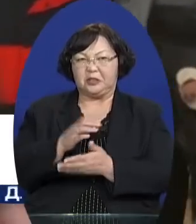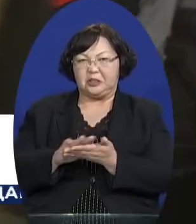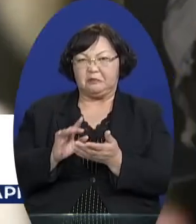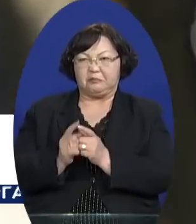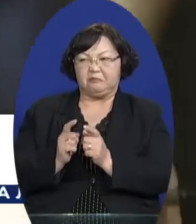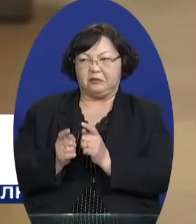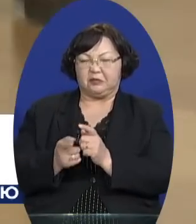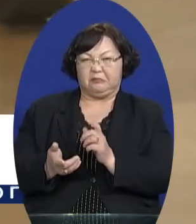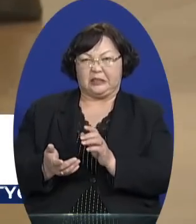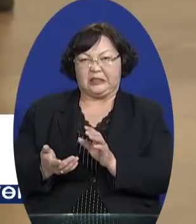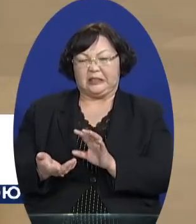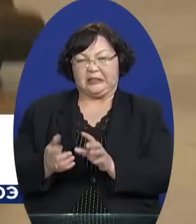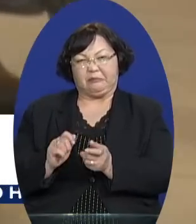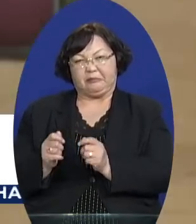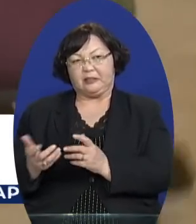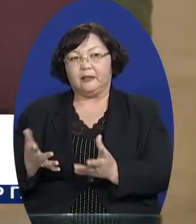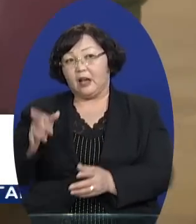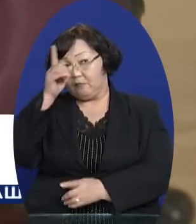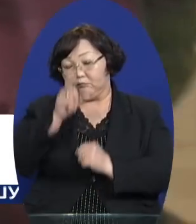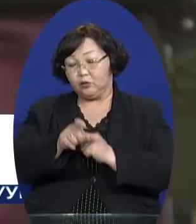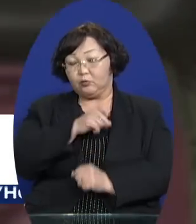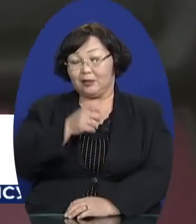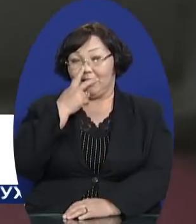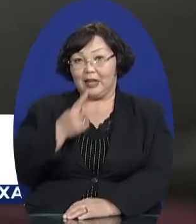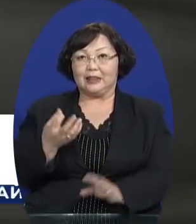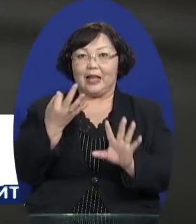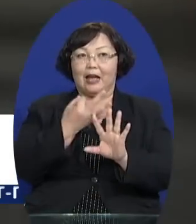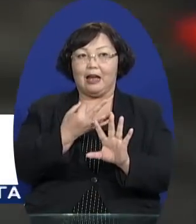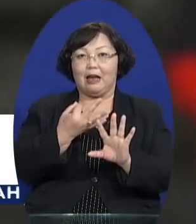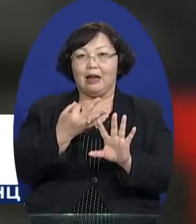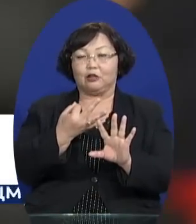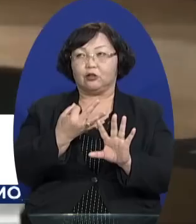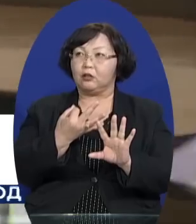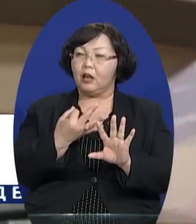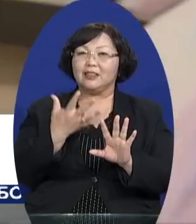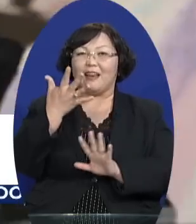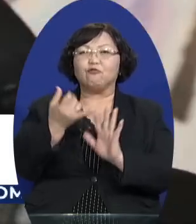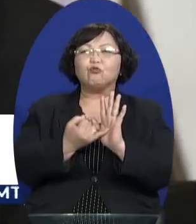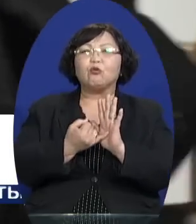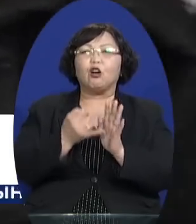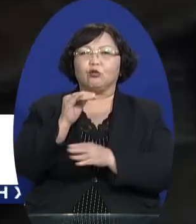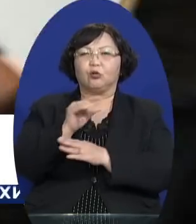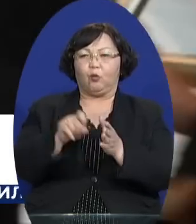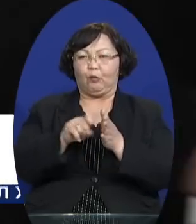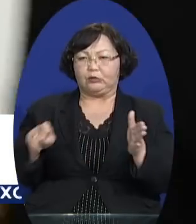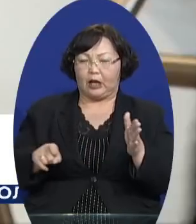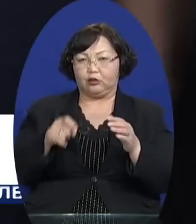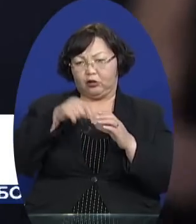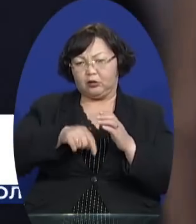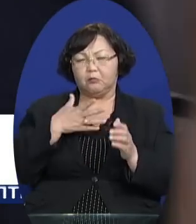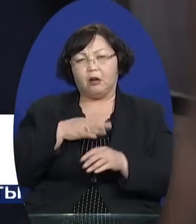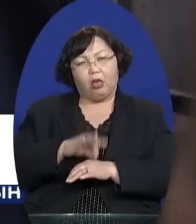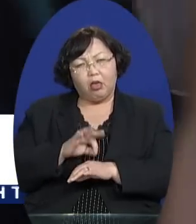байна. Эмч мэрэгчлэнүүдийн тооцоолж байгаагаар ийм шинж тэмдэг 8-аас доошгүй 7 хоногийн туршид үргэлжилж байгаа юм. Мөн нас